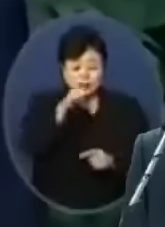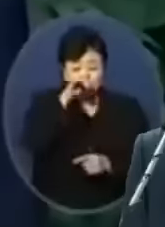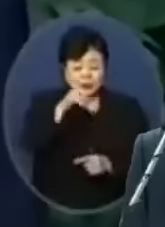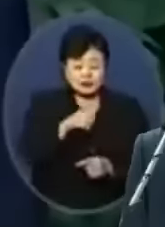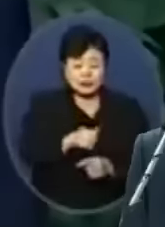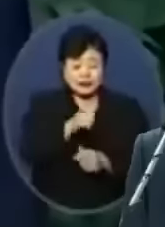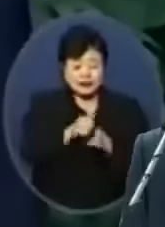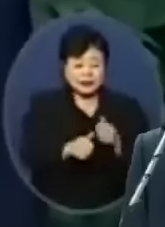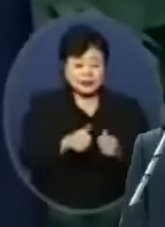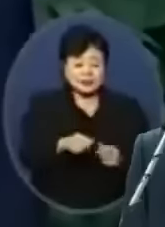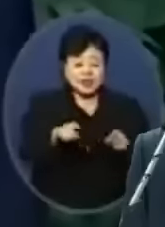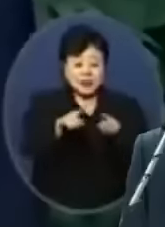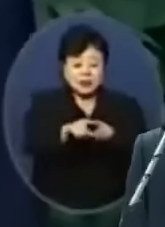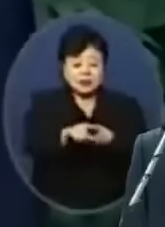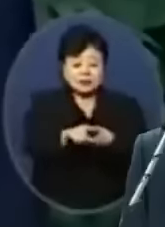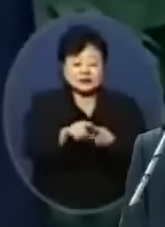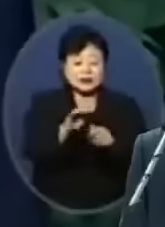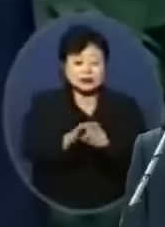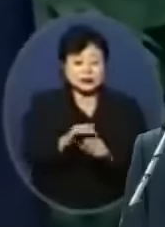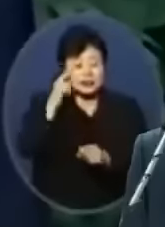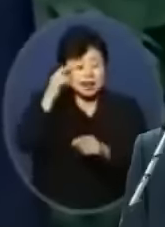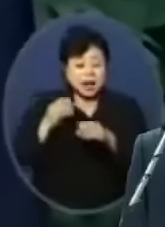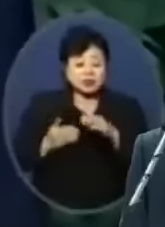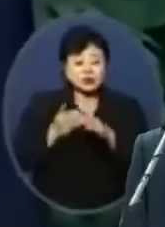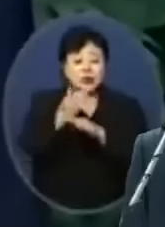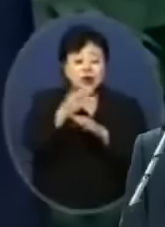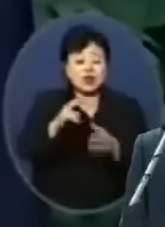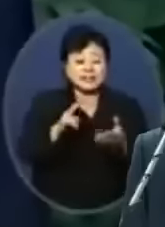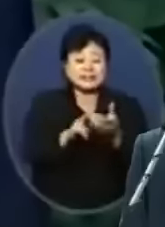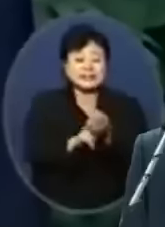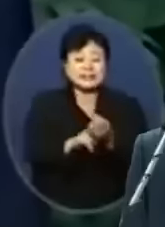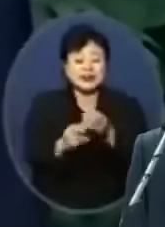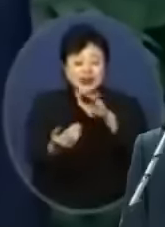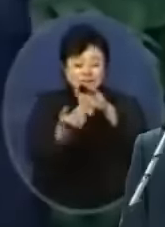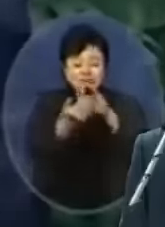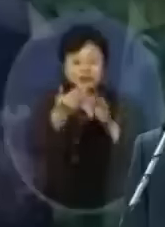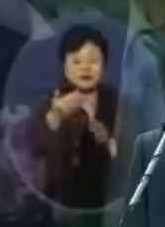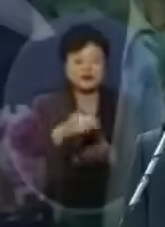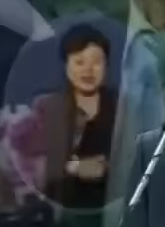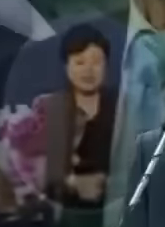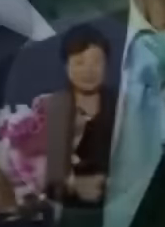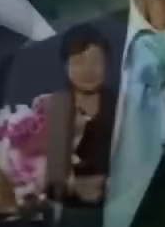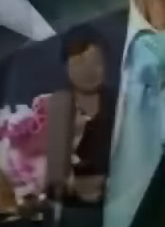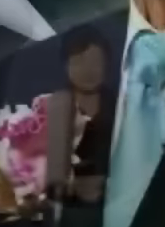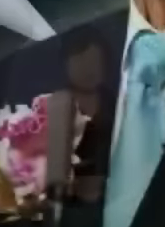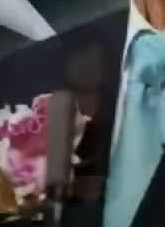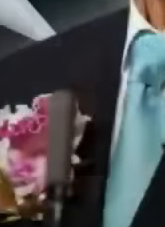그 안에 들어가서 역사해서 상상을 초월한 기적을 이루어 주시는 것입니다.